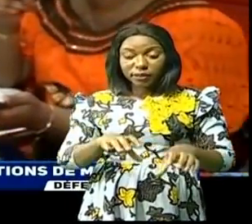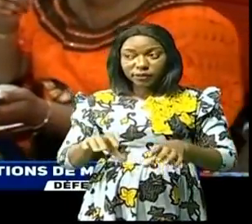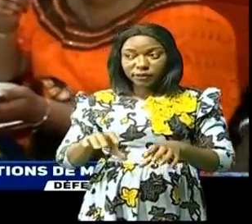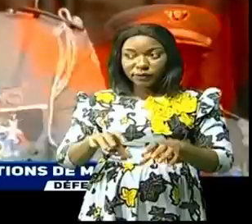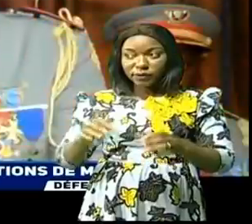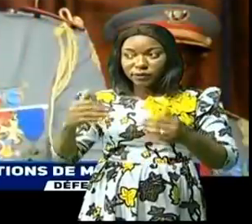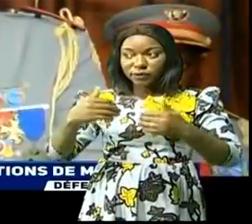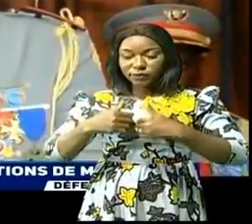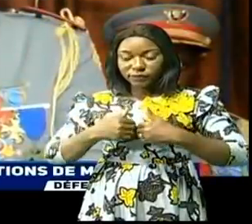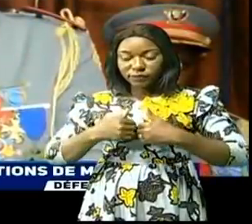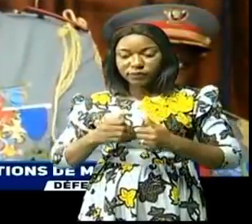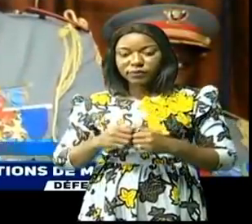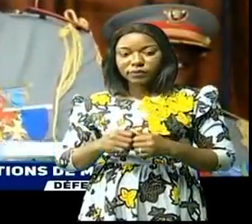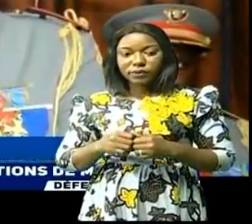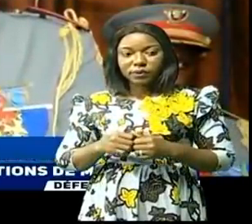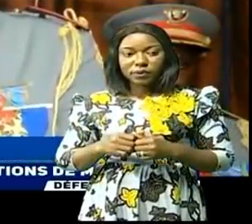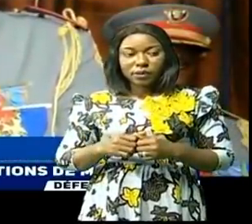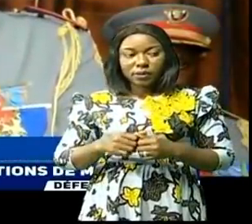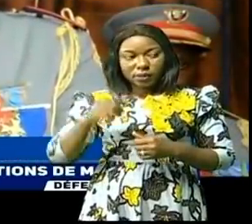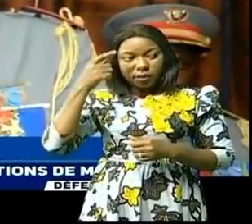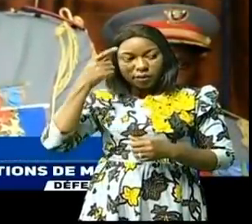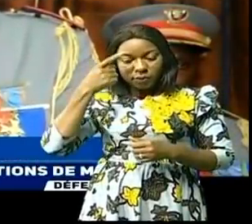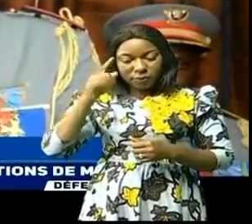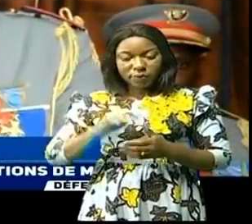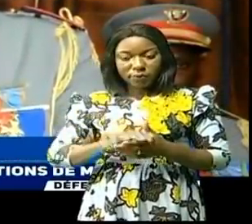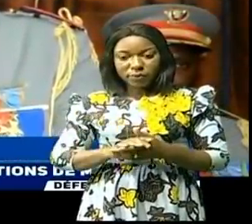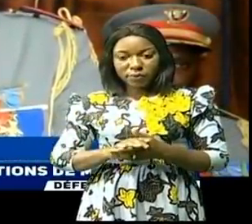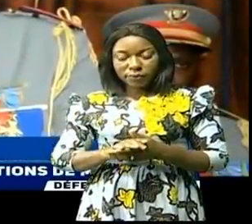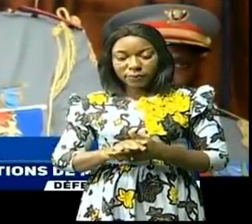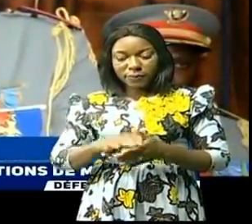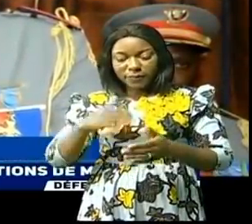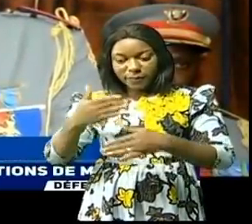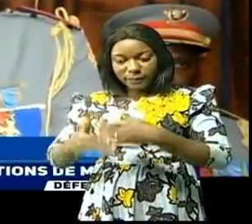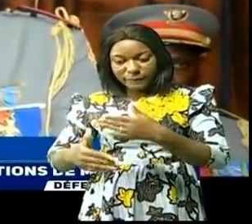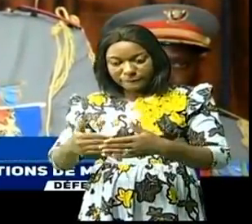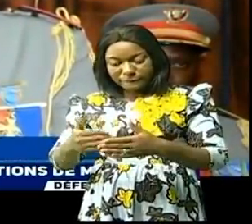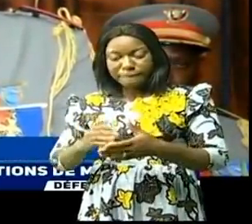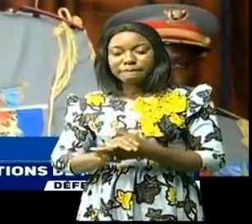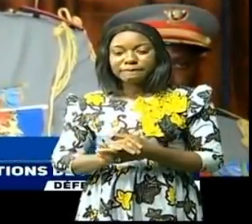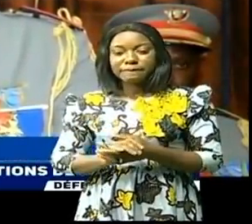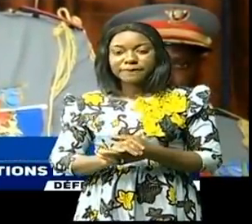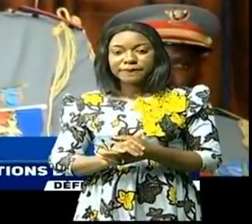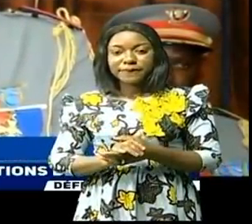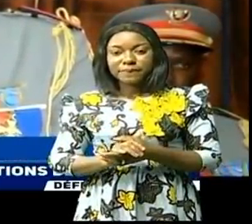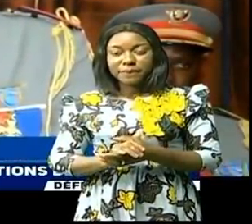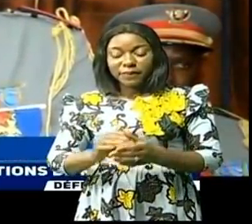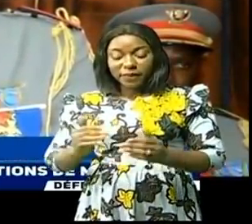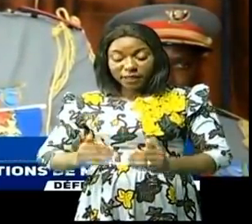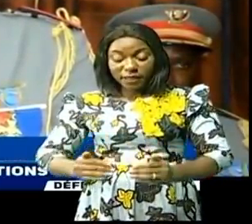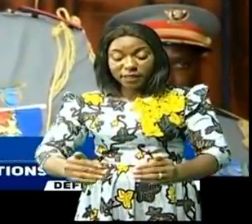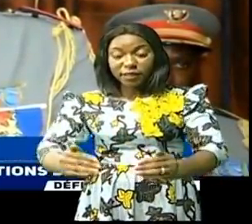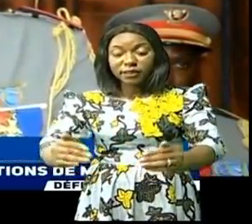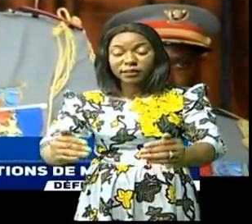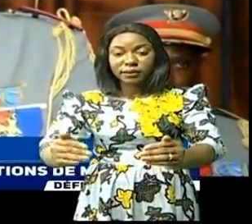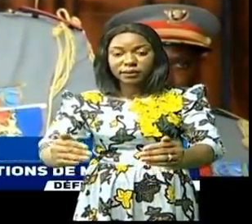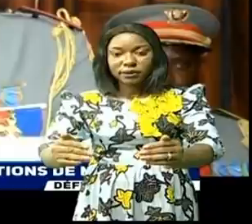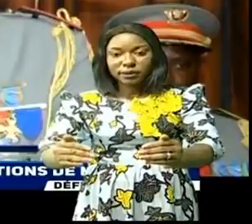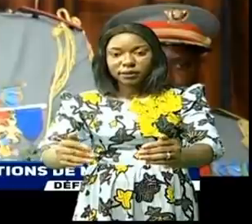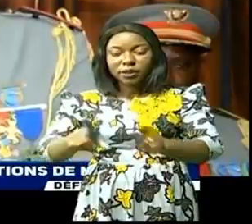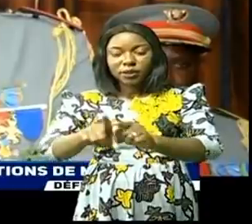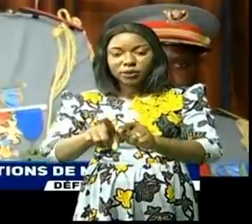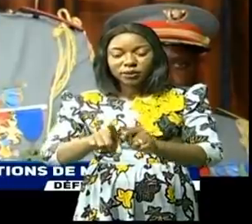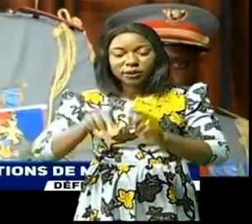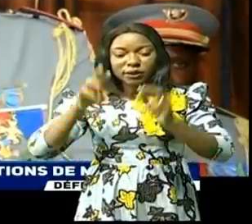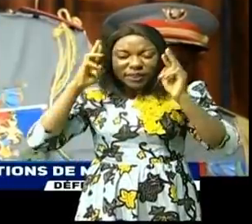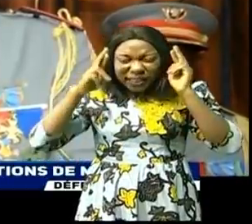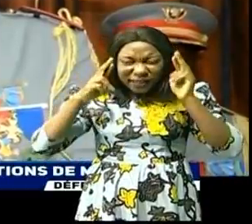voudrait franchir un palier. Il élargit ainsi son spectre de